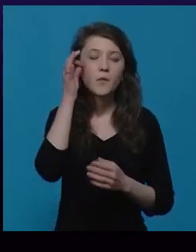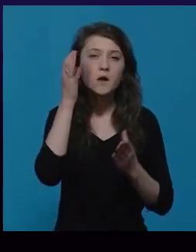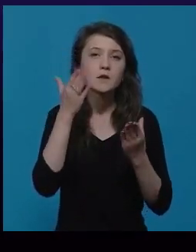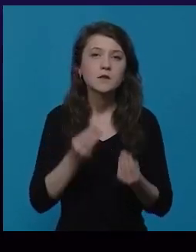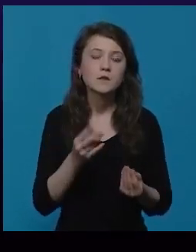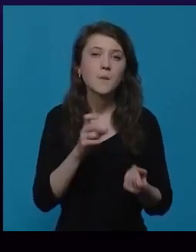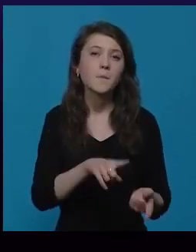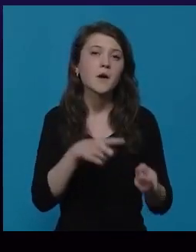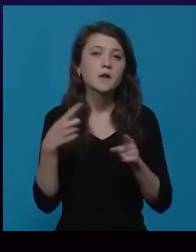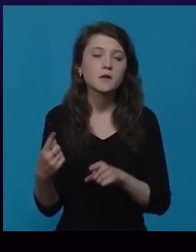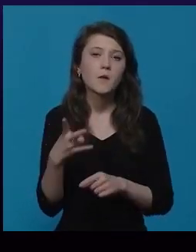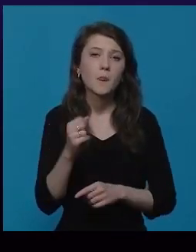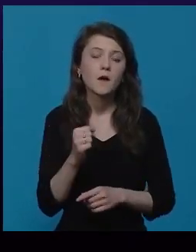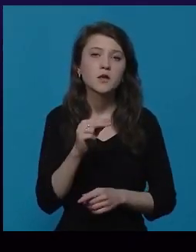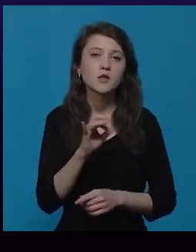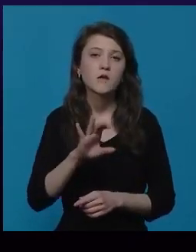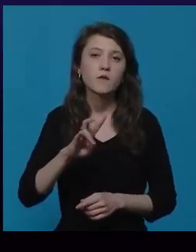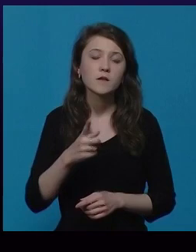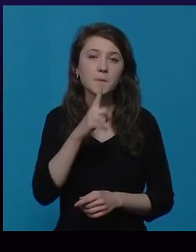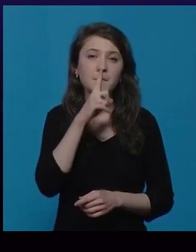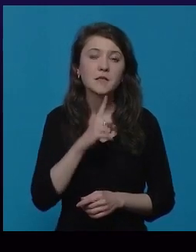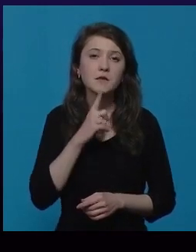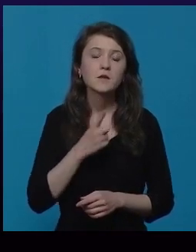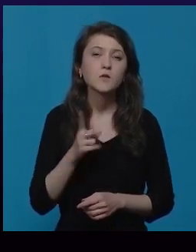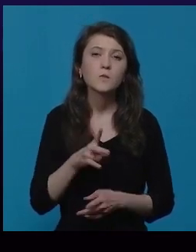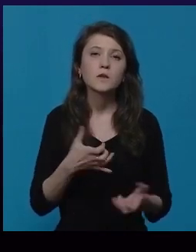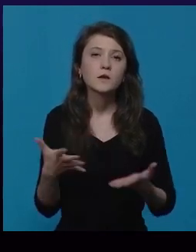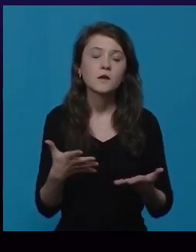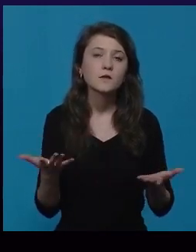далі, на червень місяць. Тому, якби, недельні